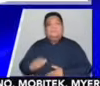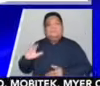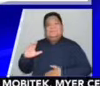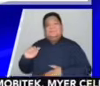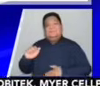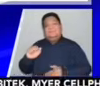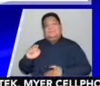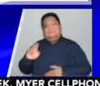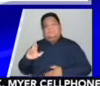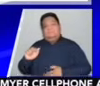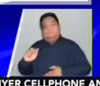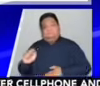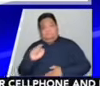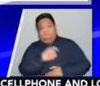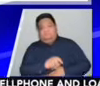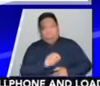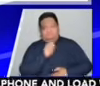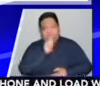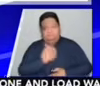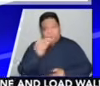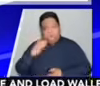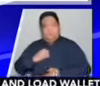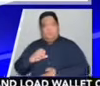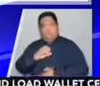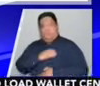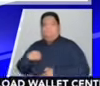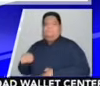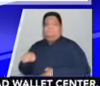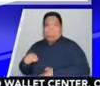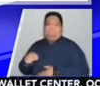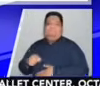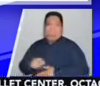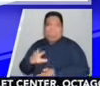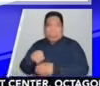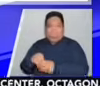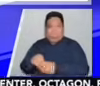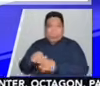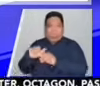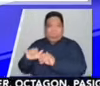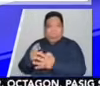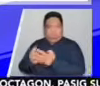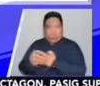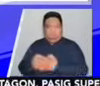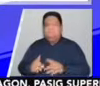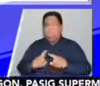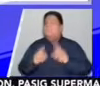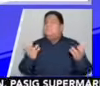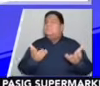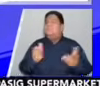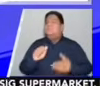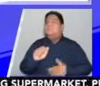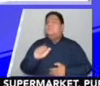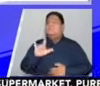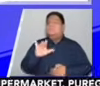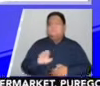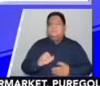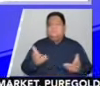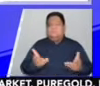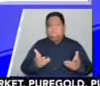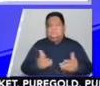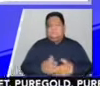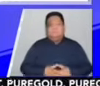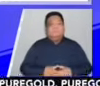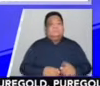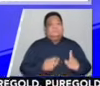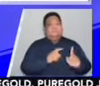camera dahil sa arrest order doon pero Nasaan na nga ba si Alice go pag-amin ng Bureau of immigration